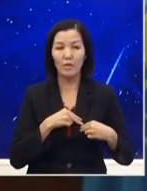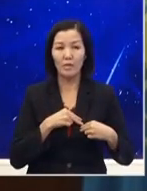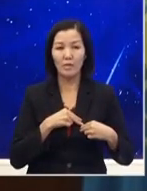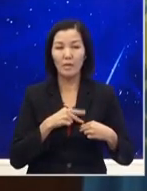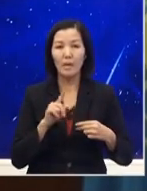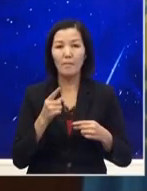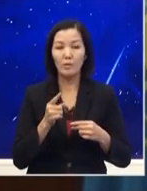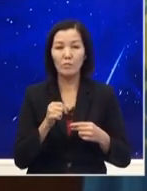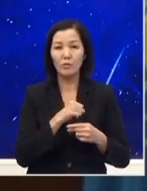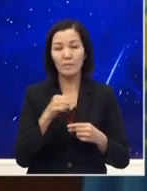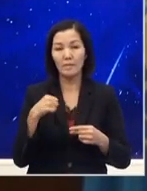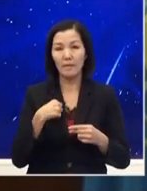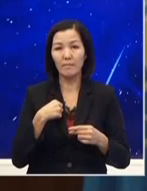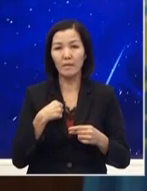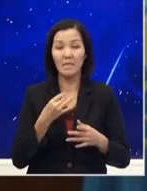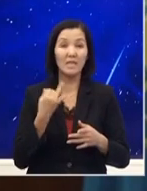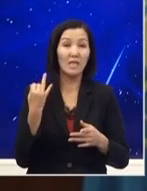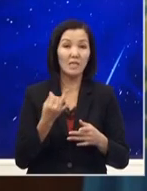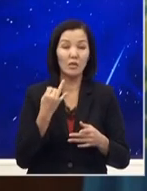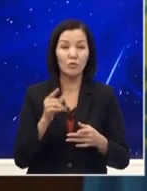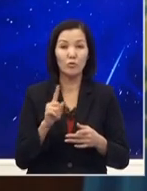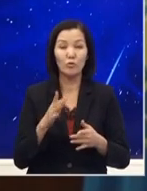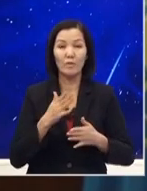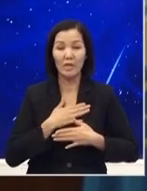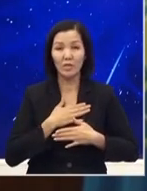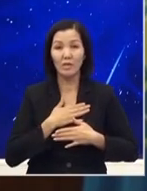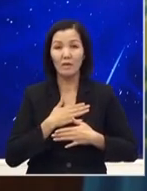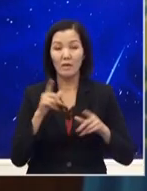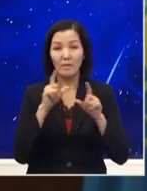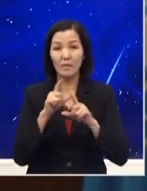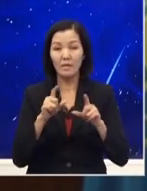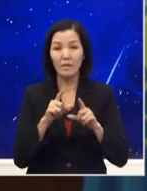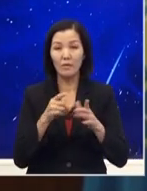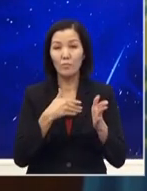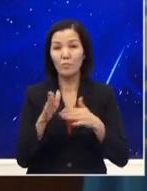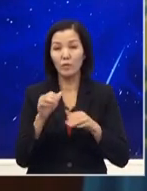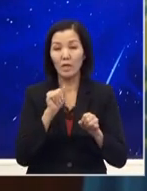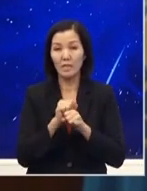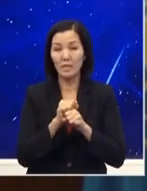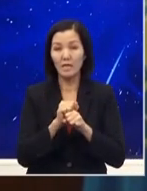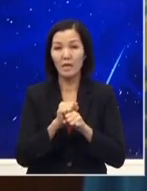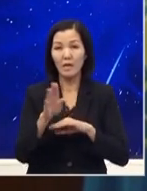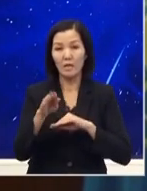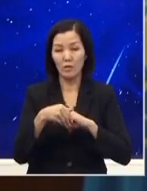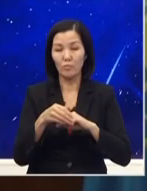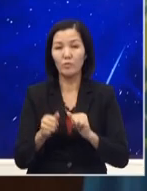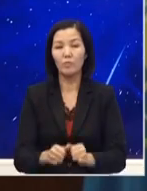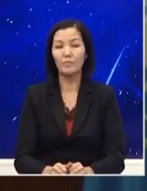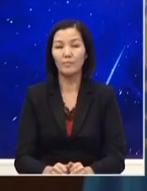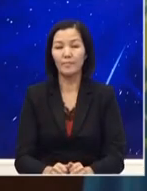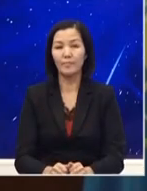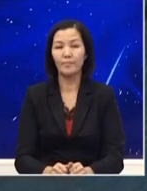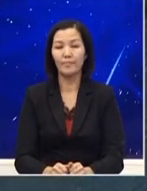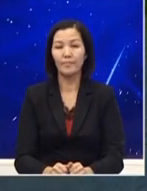потому что мы сами заинтересованы, чтобы в наших рядах искоренить вот это нехорошее социальное явление,